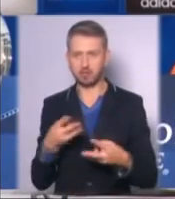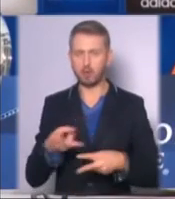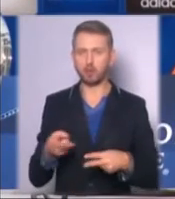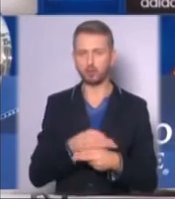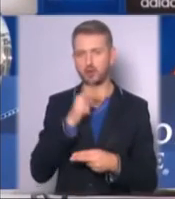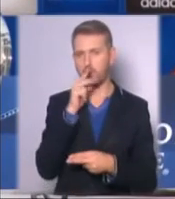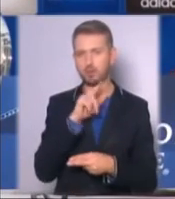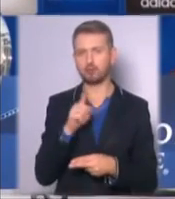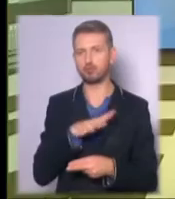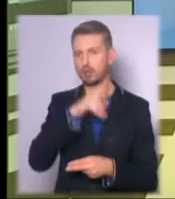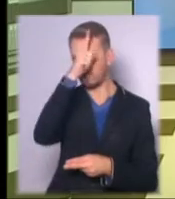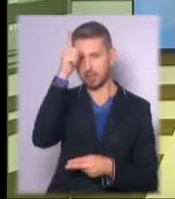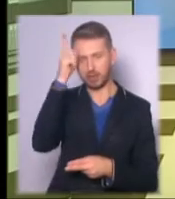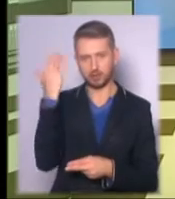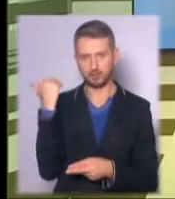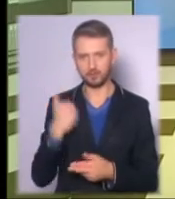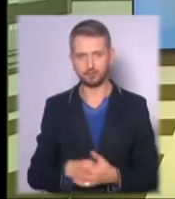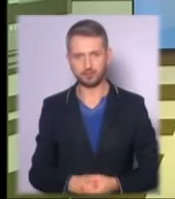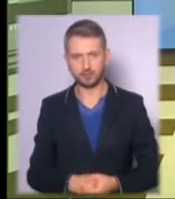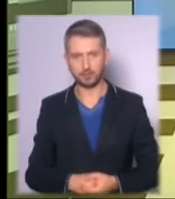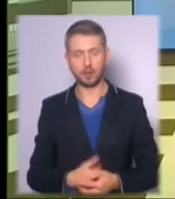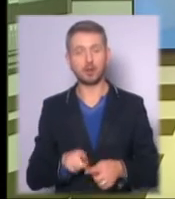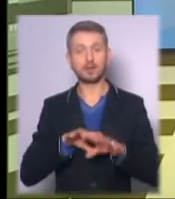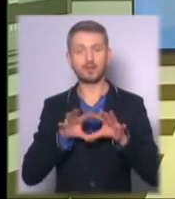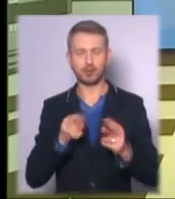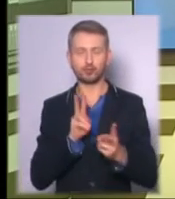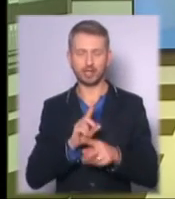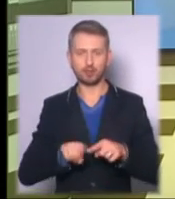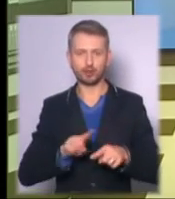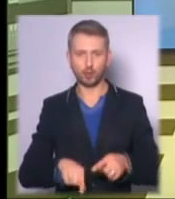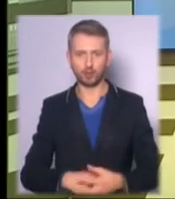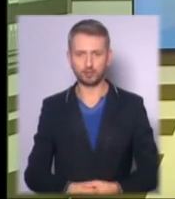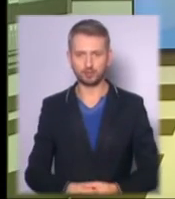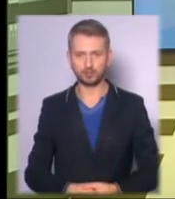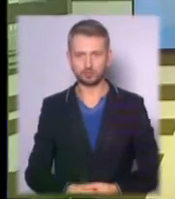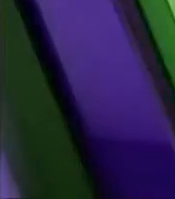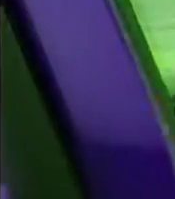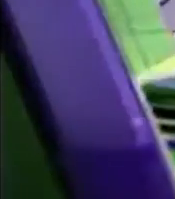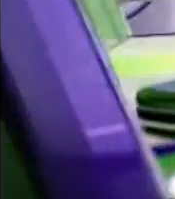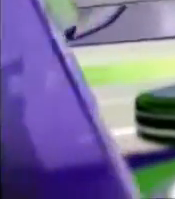Мадриді. Наразі це все. До зустрічі.